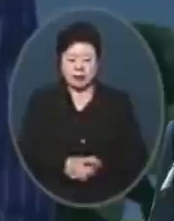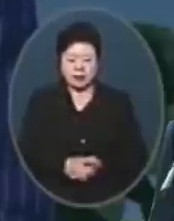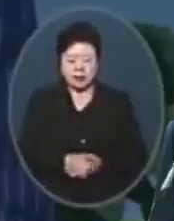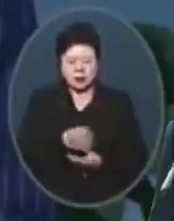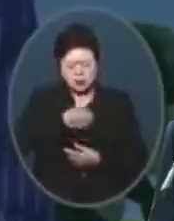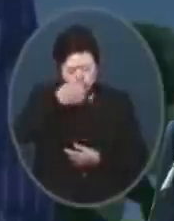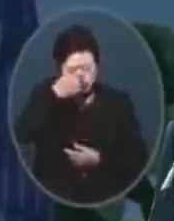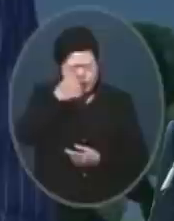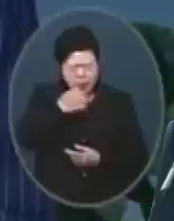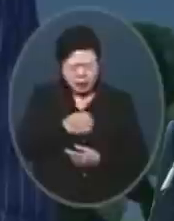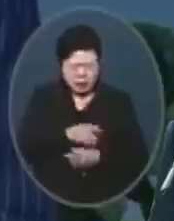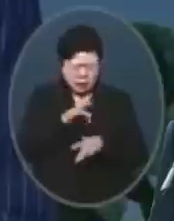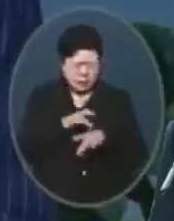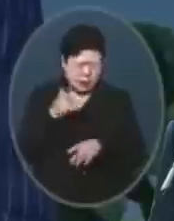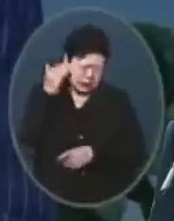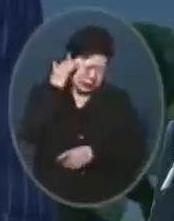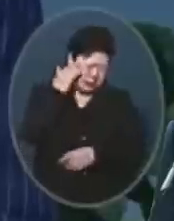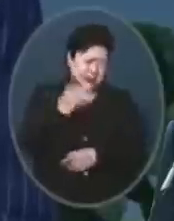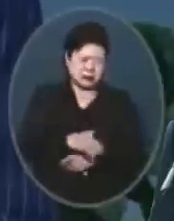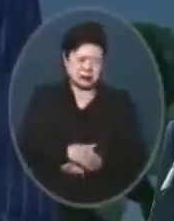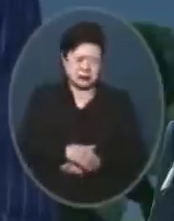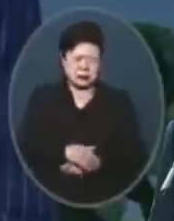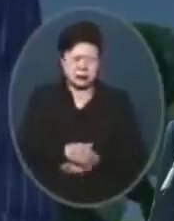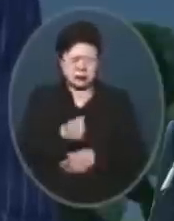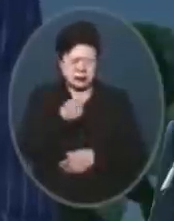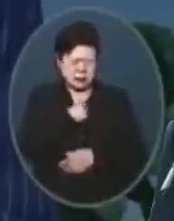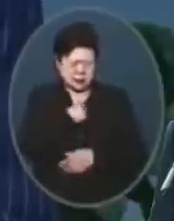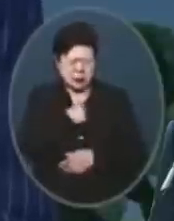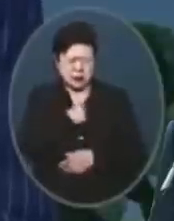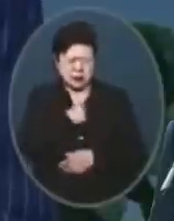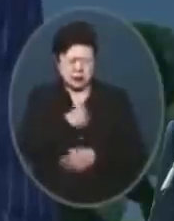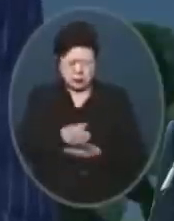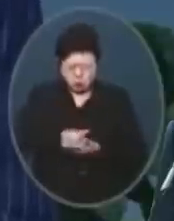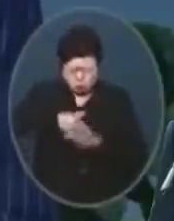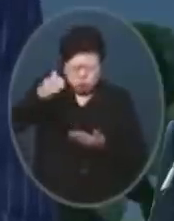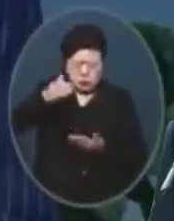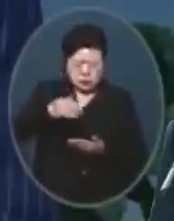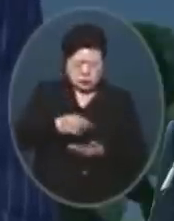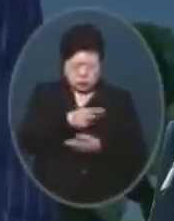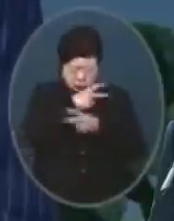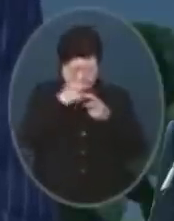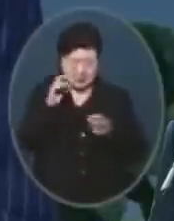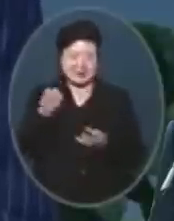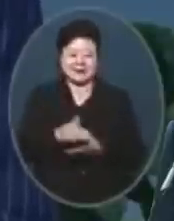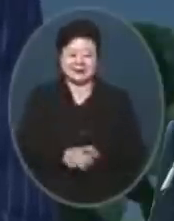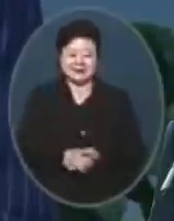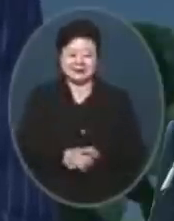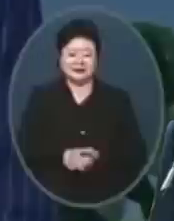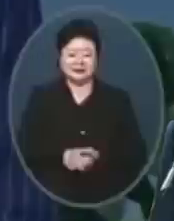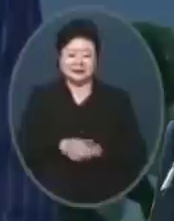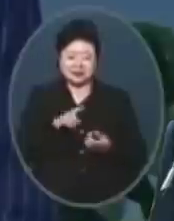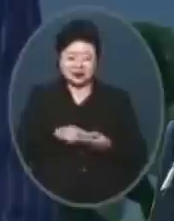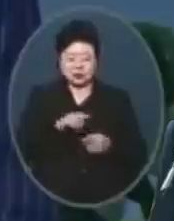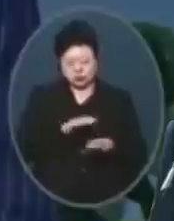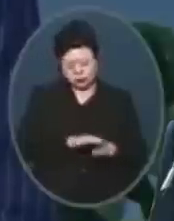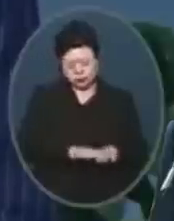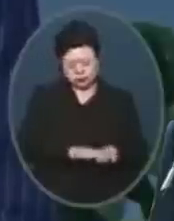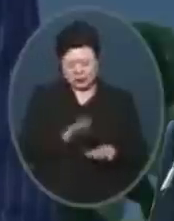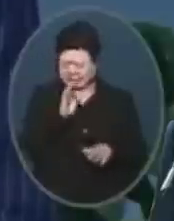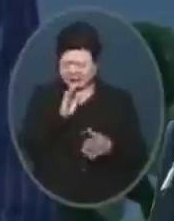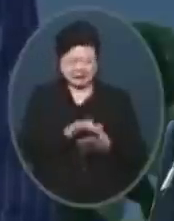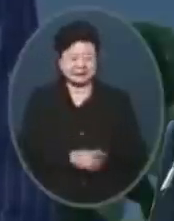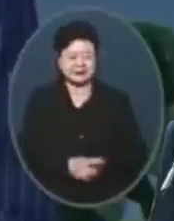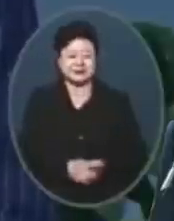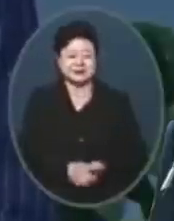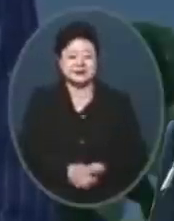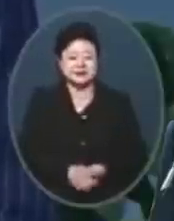꿈자리에 시끄럽고 가슴이 답답하면 쫓아내고 자야지 그 내버려 놓고 자면